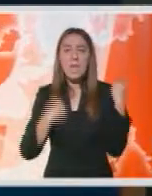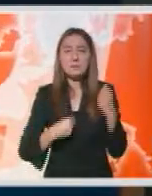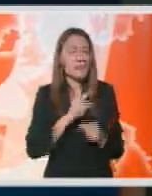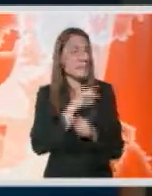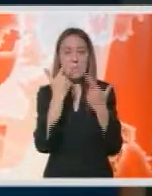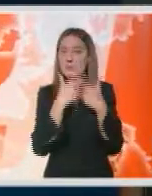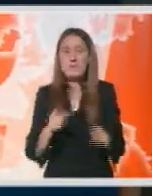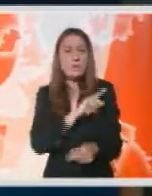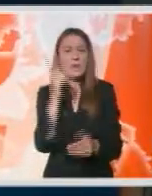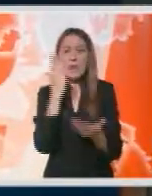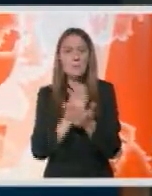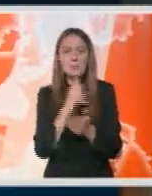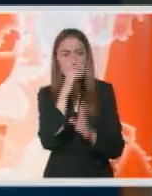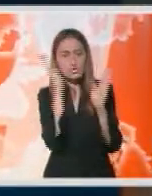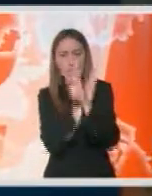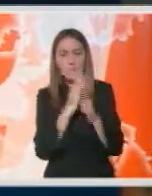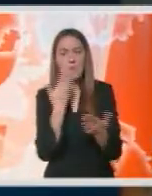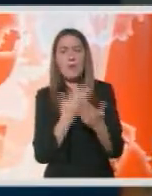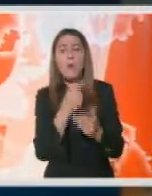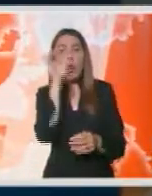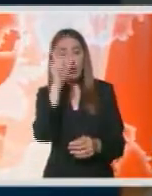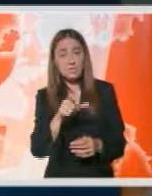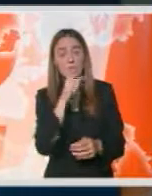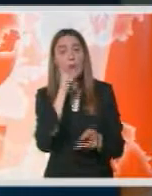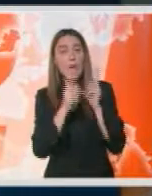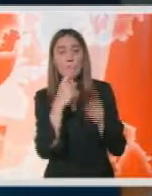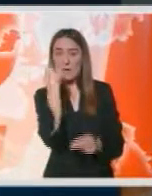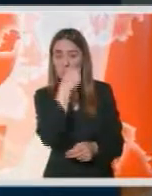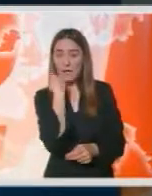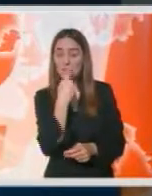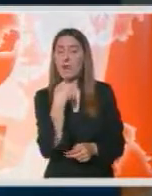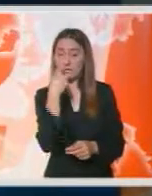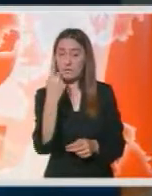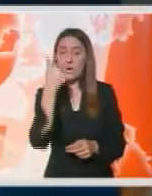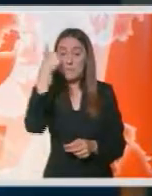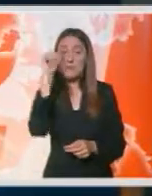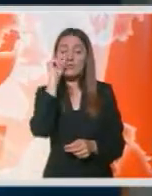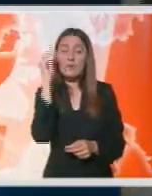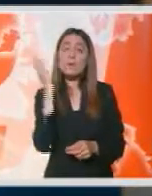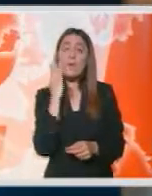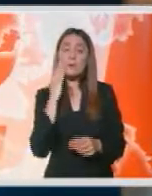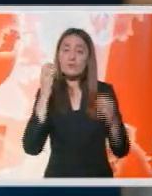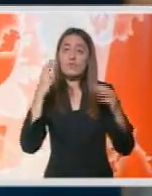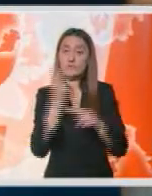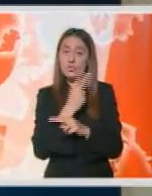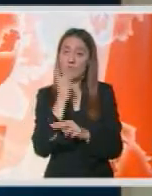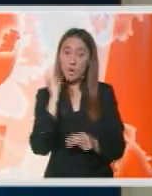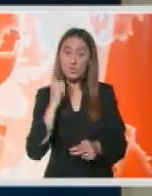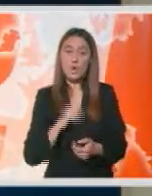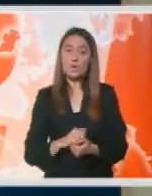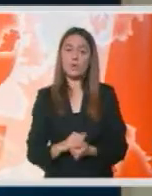sme nikada biti predmet sumnje samo na osnovu toga kako izgleda, upozorio je prvi čovjek Sjedinjenih Američkih Država.